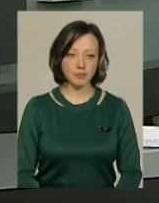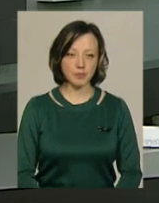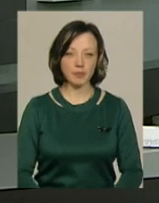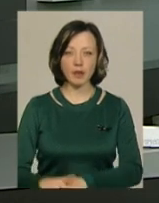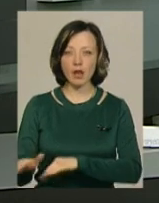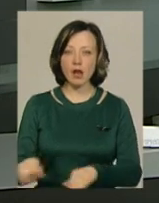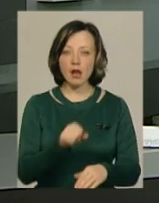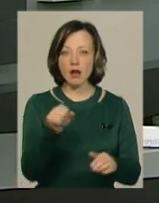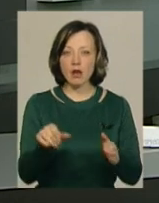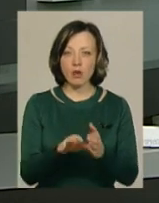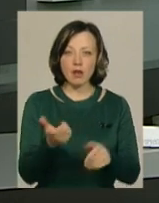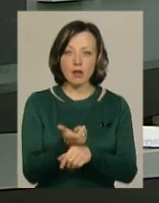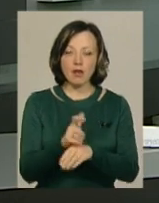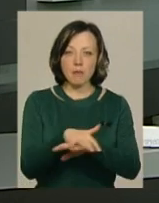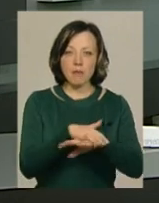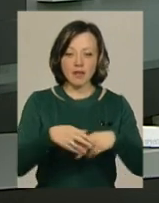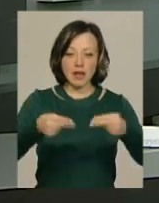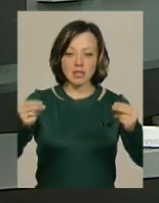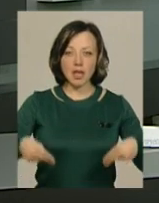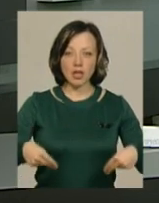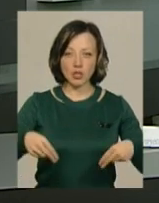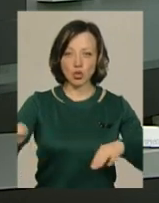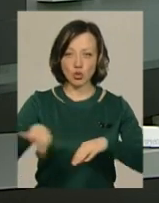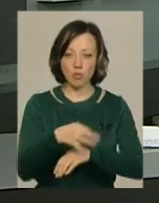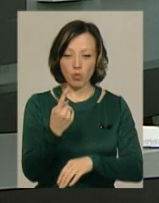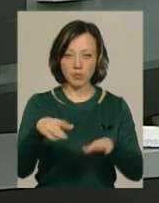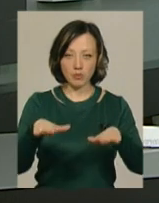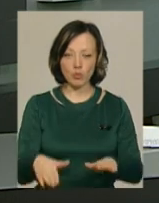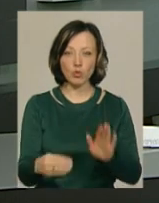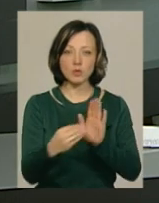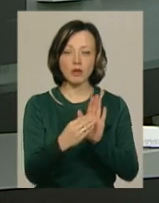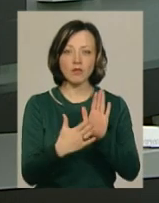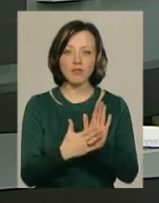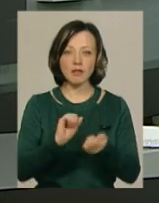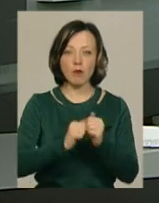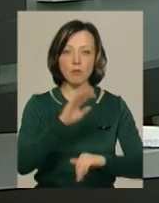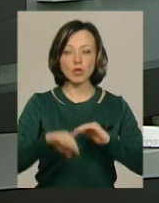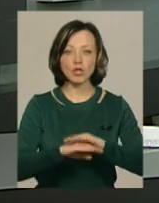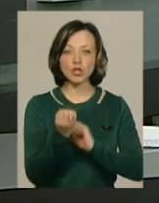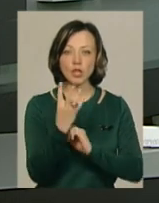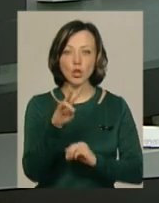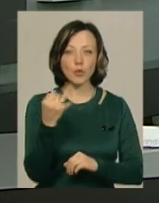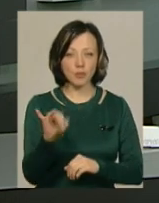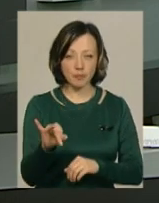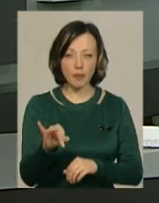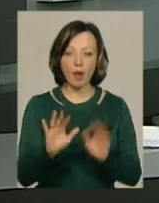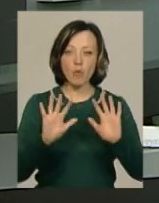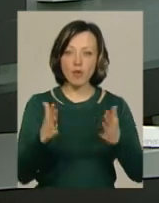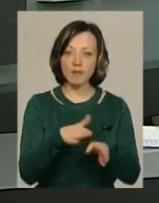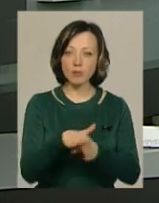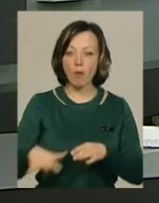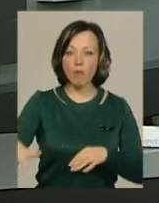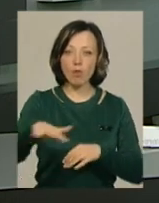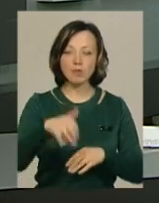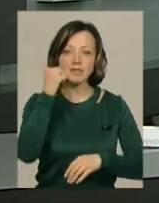Рекорд наймасовішої реєстрації шлюбу на одній локації планують встановити в Кам'янці-Подільському 14 лютого. Подія відбудеться на